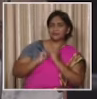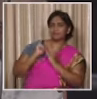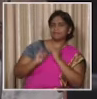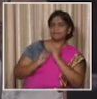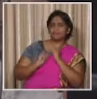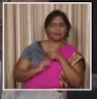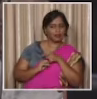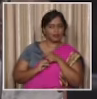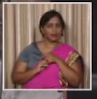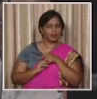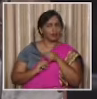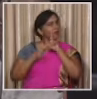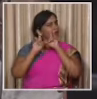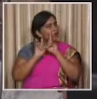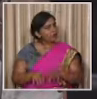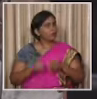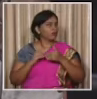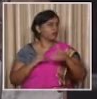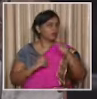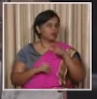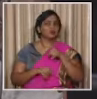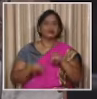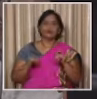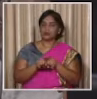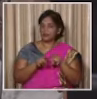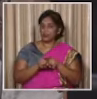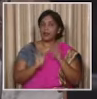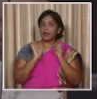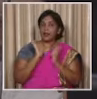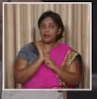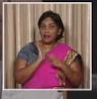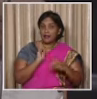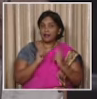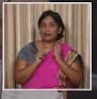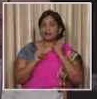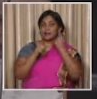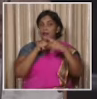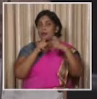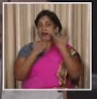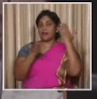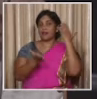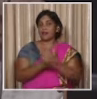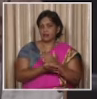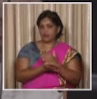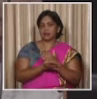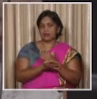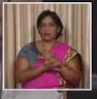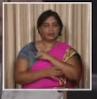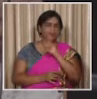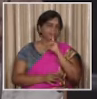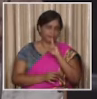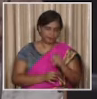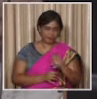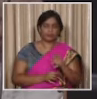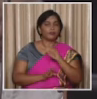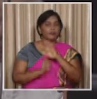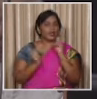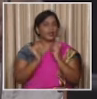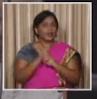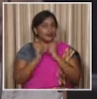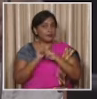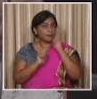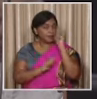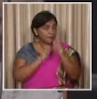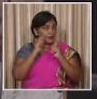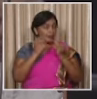කරනවා. මෙහෙම තත්ත්වයක් ඇති වෙලා තියෙන්නේ ණය ගෙවීම අත්විට වෙලා තියෙන නිසා බව ඔවුන් කියනවා. ණය ගෙවන්න